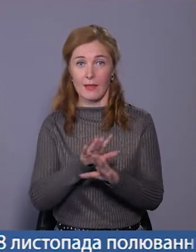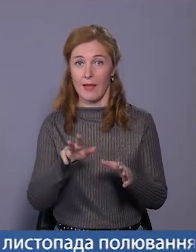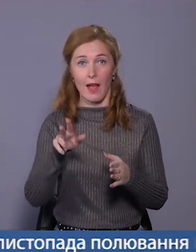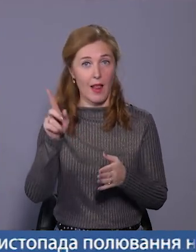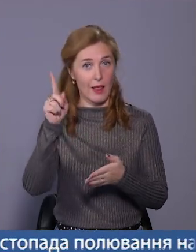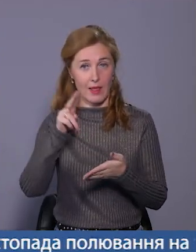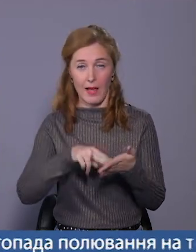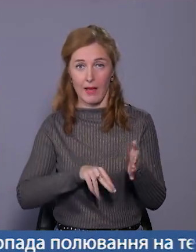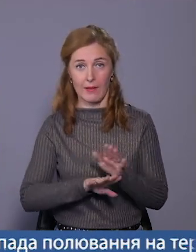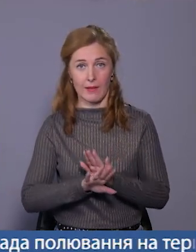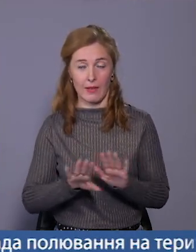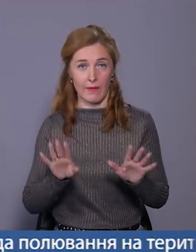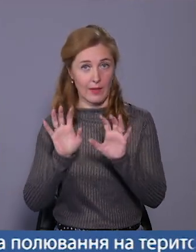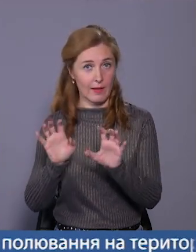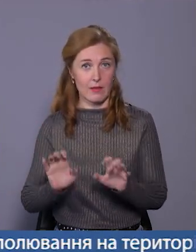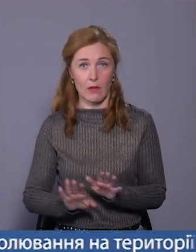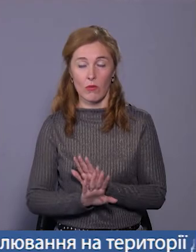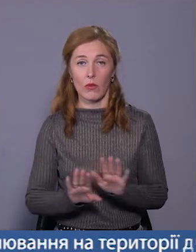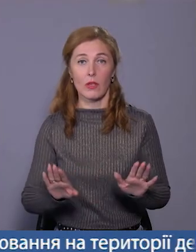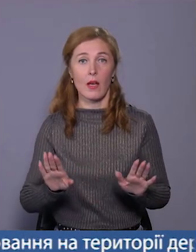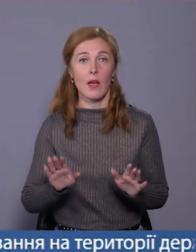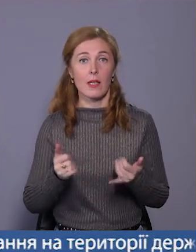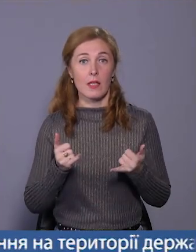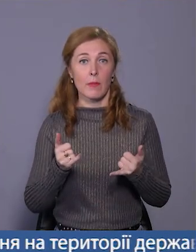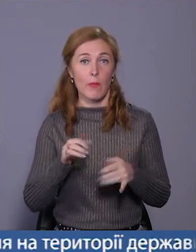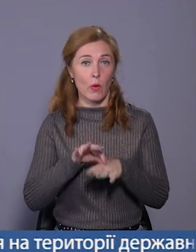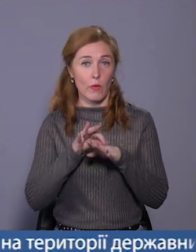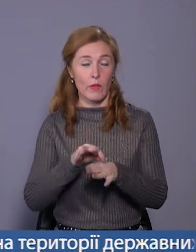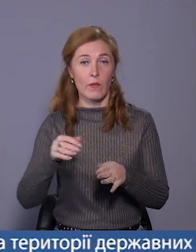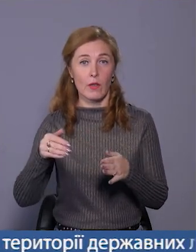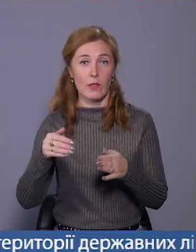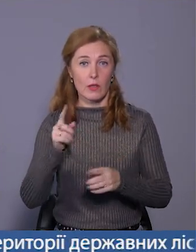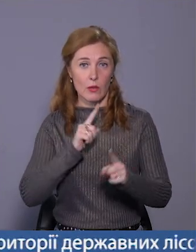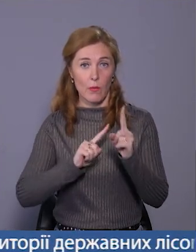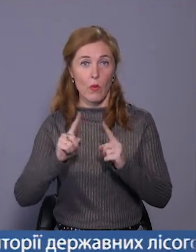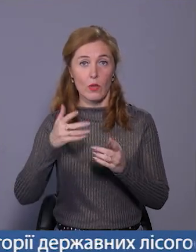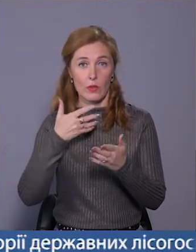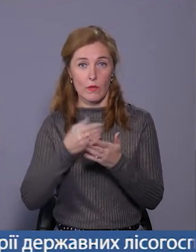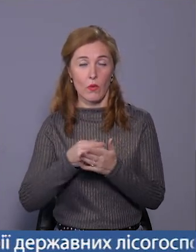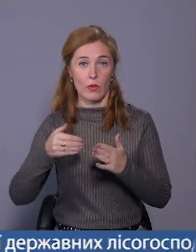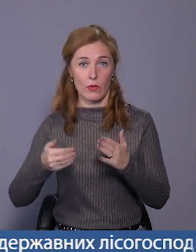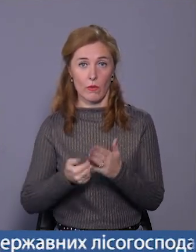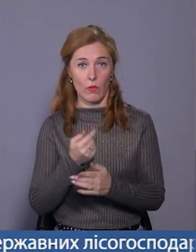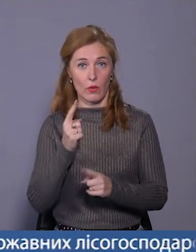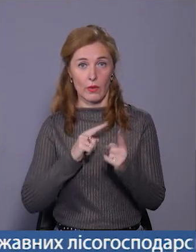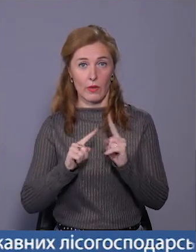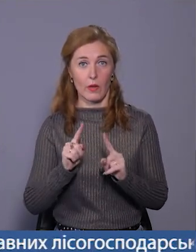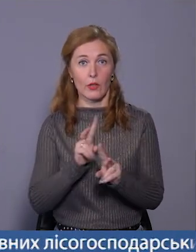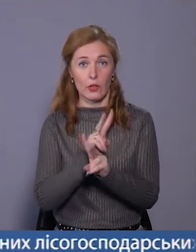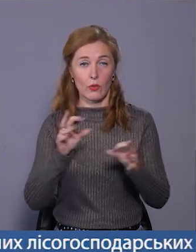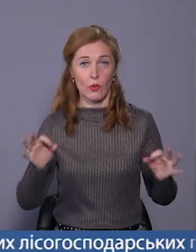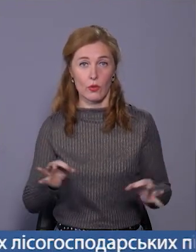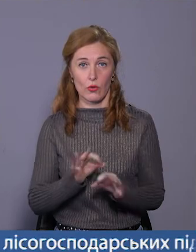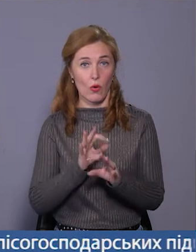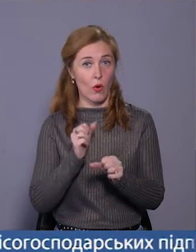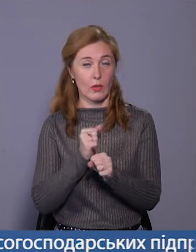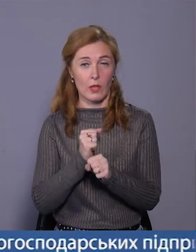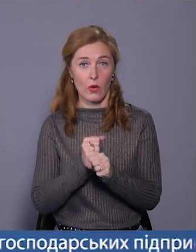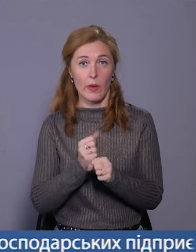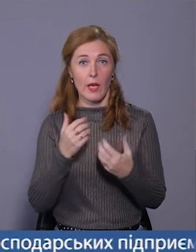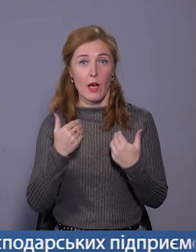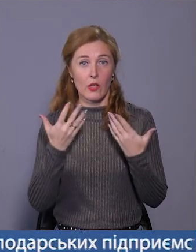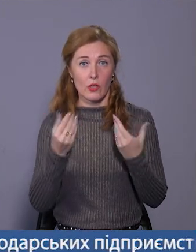спорткомплексі відбулися правоустановчі збори нової міської ради. Ніхто нічого не ділить, ніяких сепаратистських намірів ніхто не має. Я ще раз